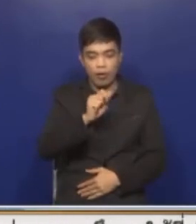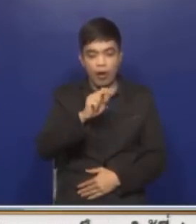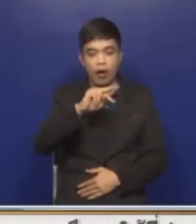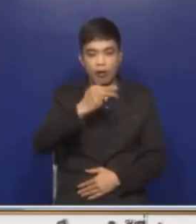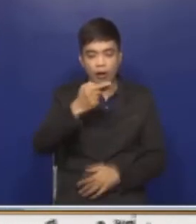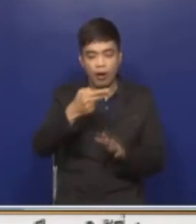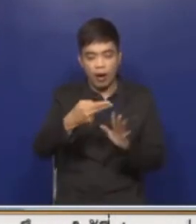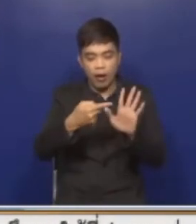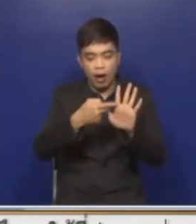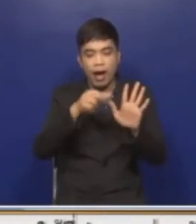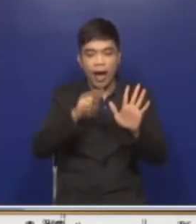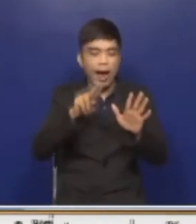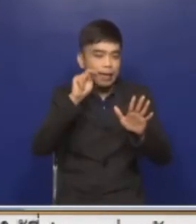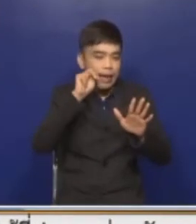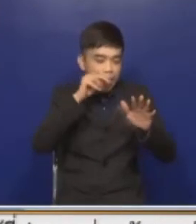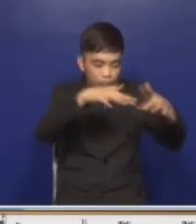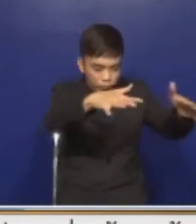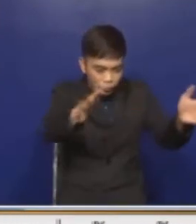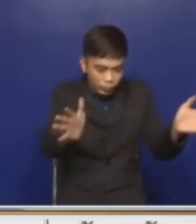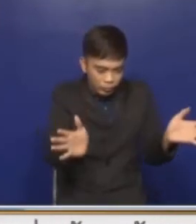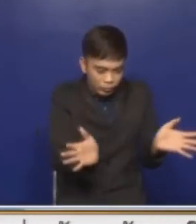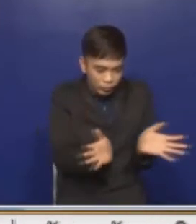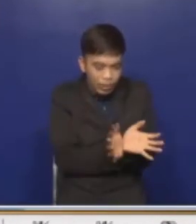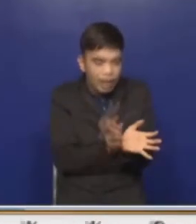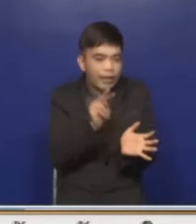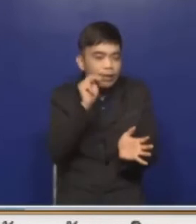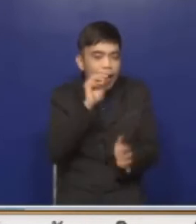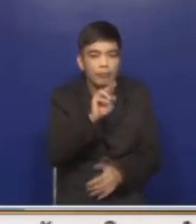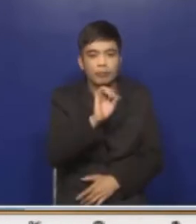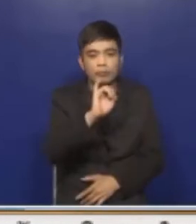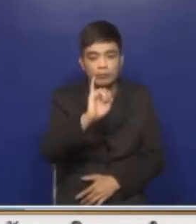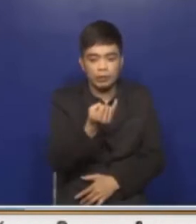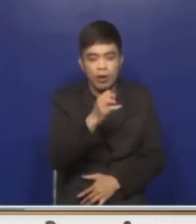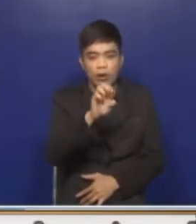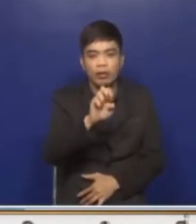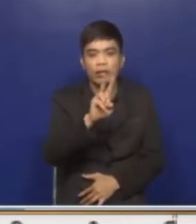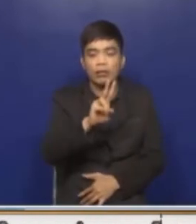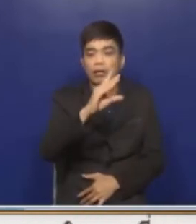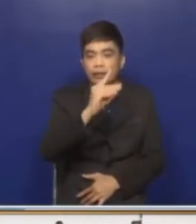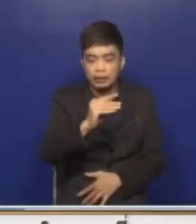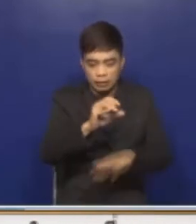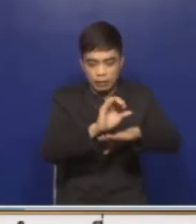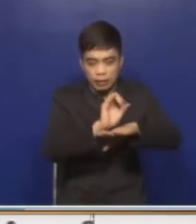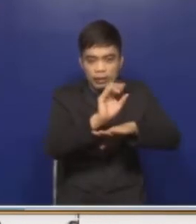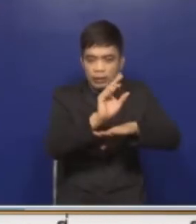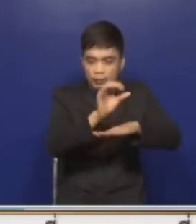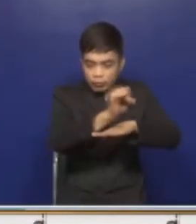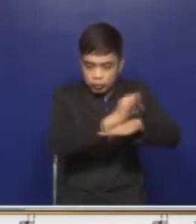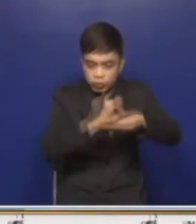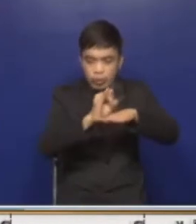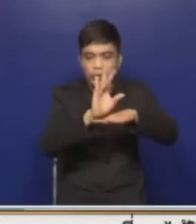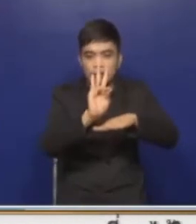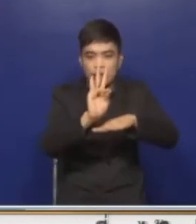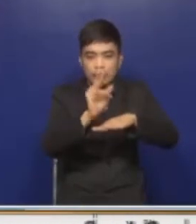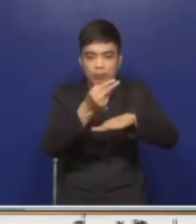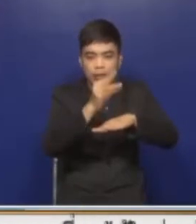สาบน้ำจืดที่ใหญ่ที่สุดของภาคอีสาน77000ไร่เต็มขั้นต้องกลับไปดู